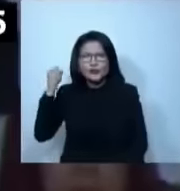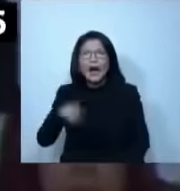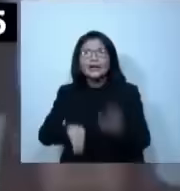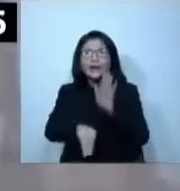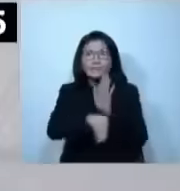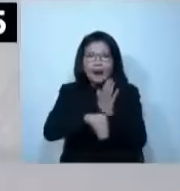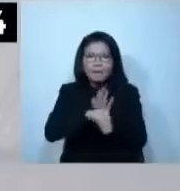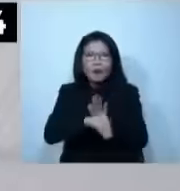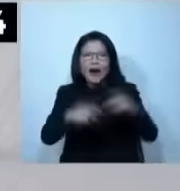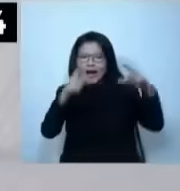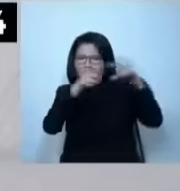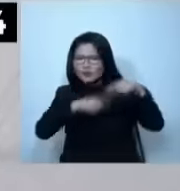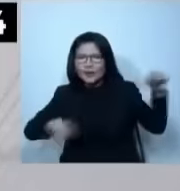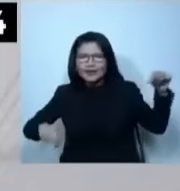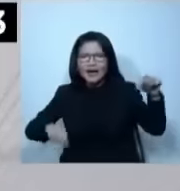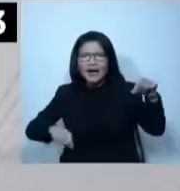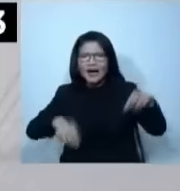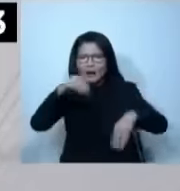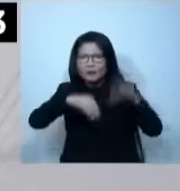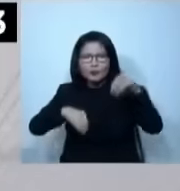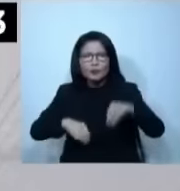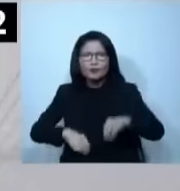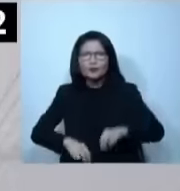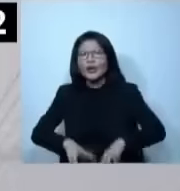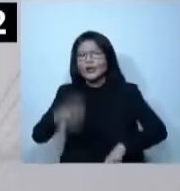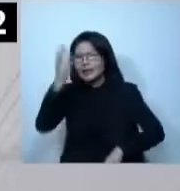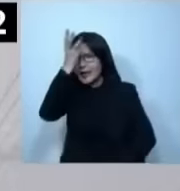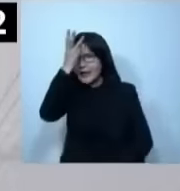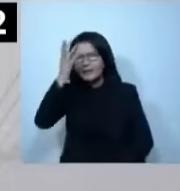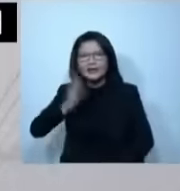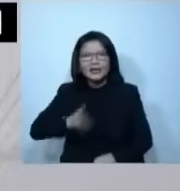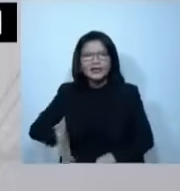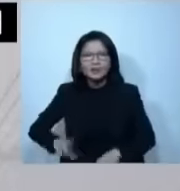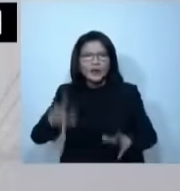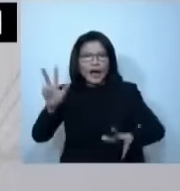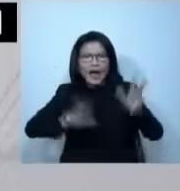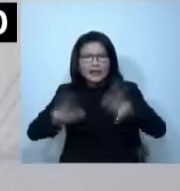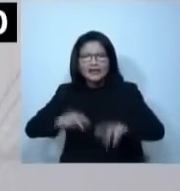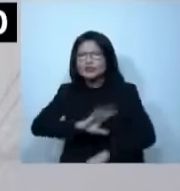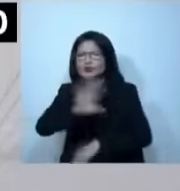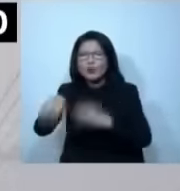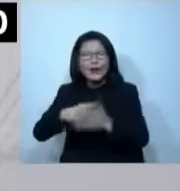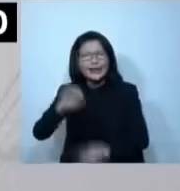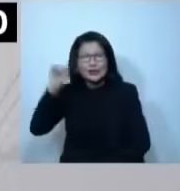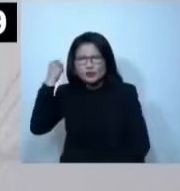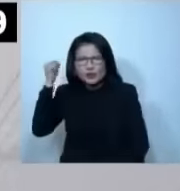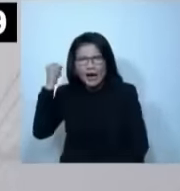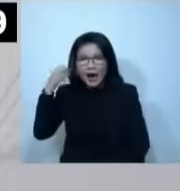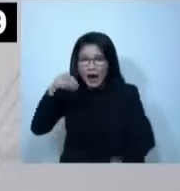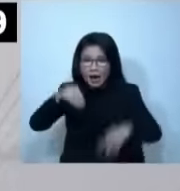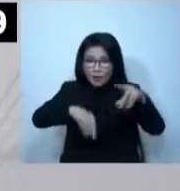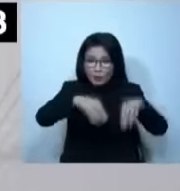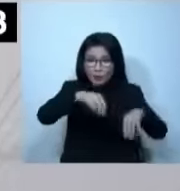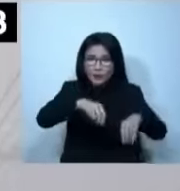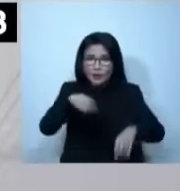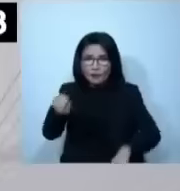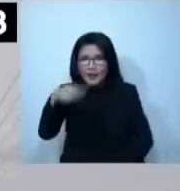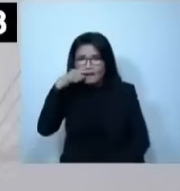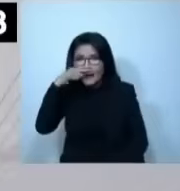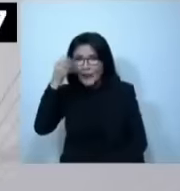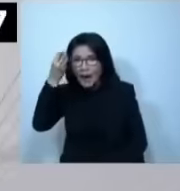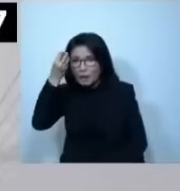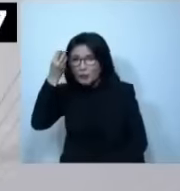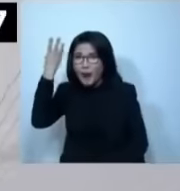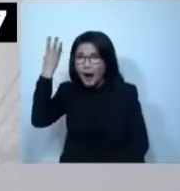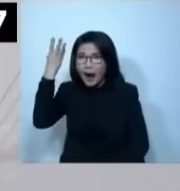Pak. Pupuk langka terjadi di NTT, NTB, Kalimantan Timur, termasuk bensin. Mungkin Bapak sedikit agak lupa untuk